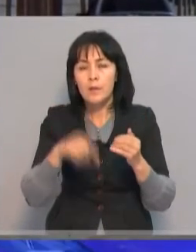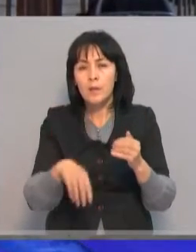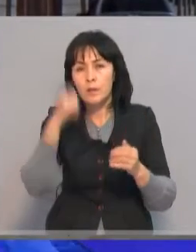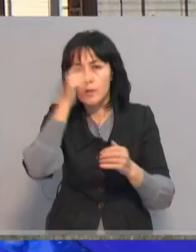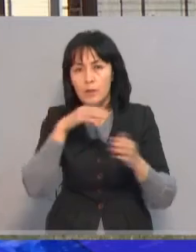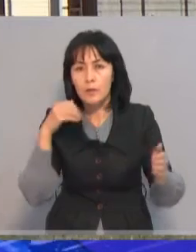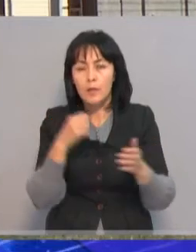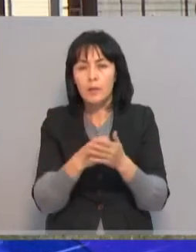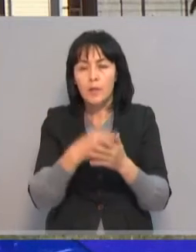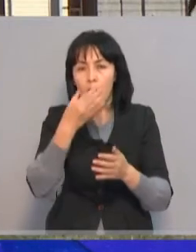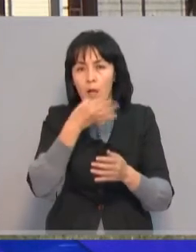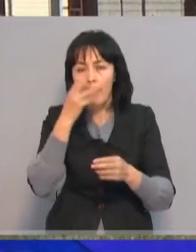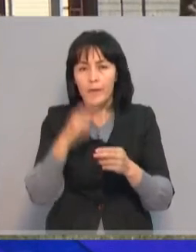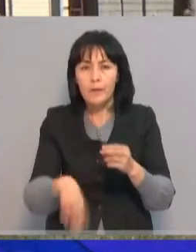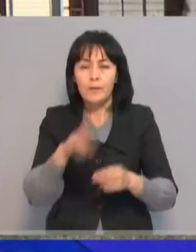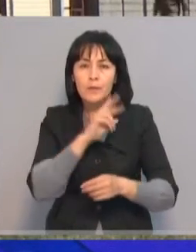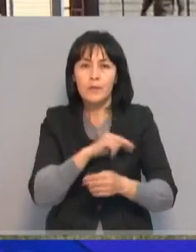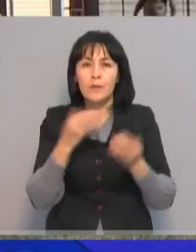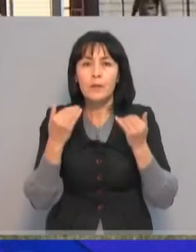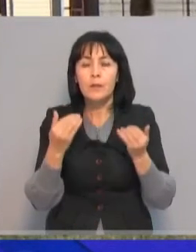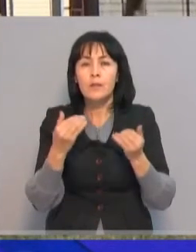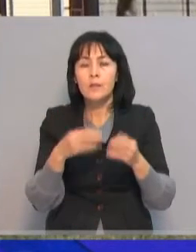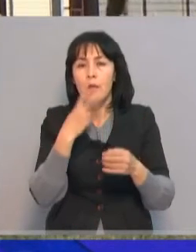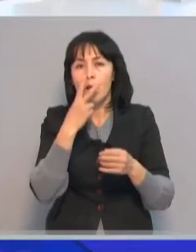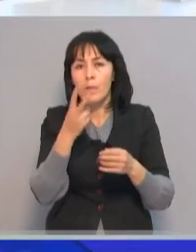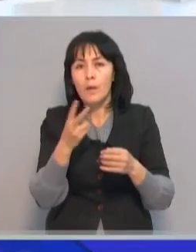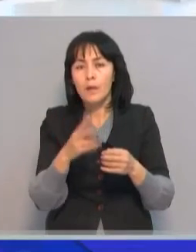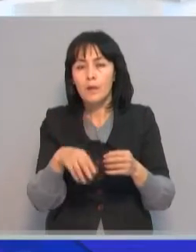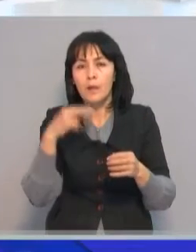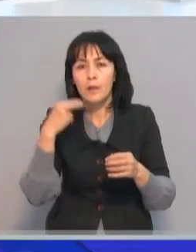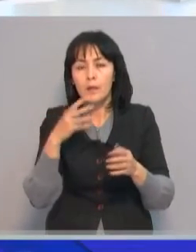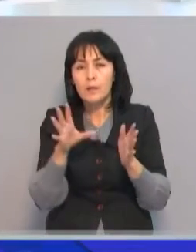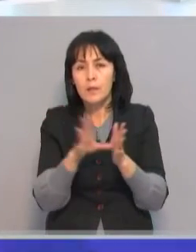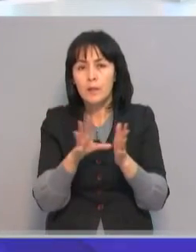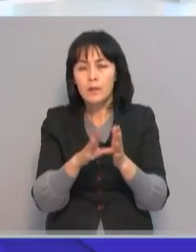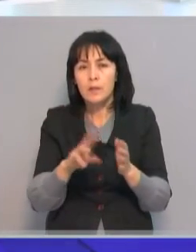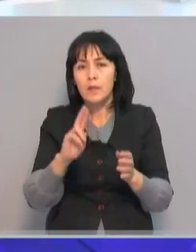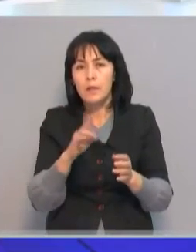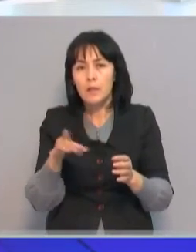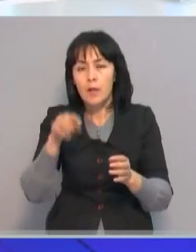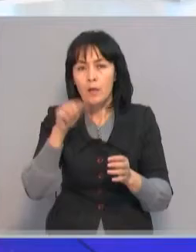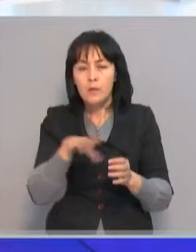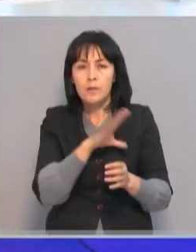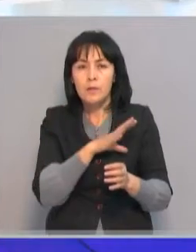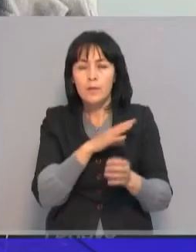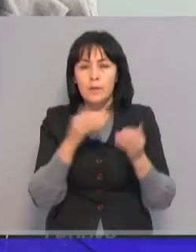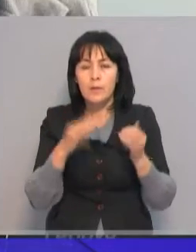года подрядчики обещают закончить работы. Тогда показатель подключения качественной электроэнергии в Каратаевском районе